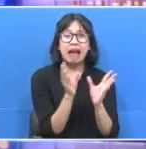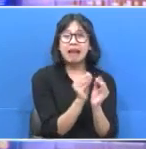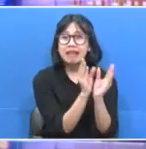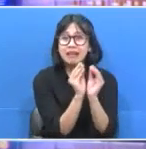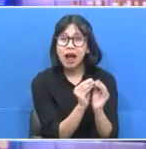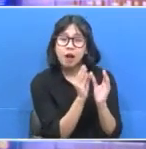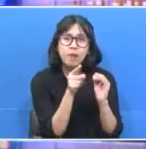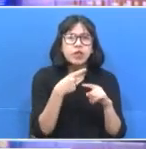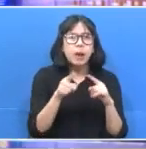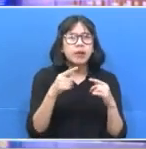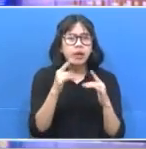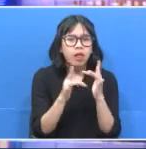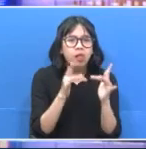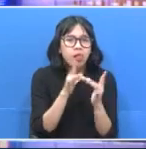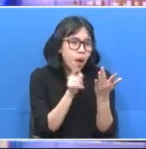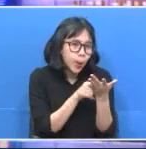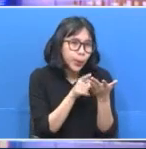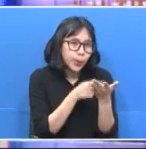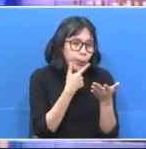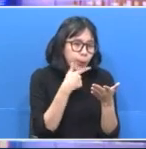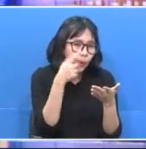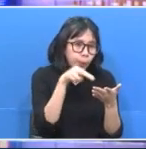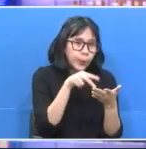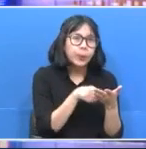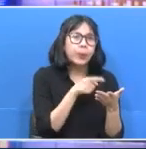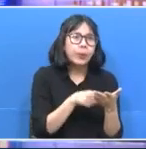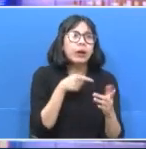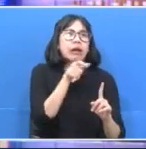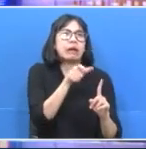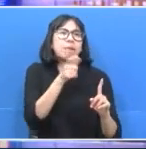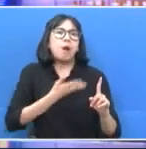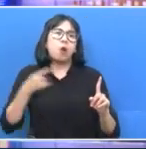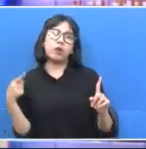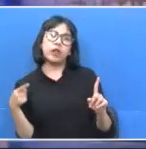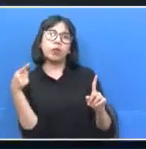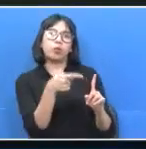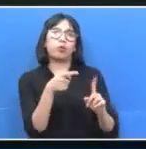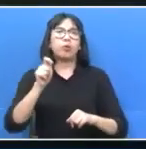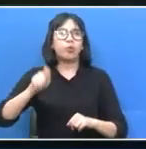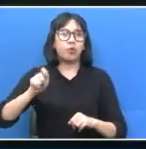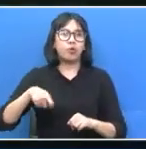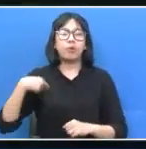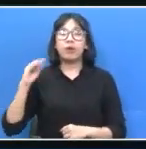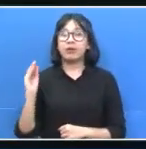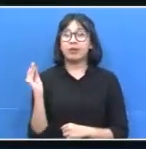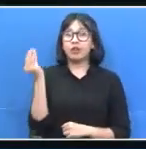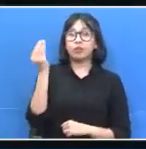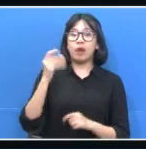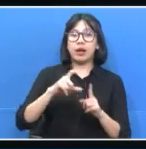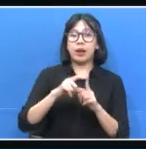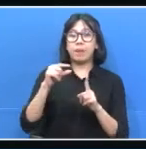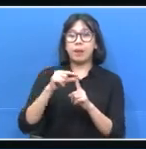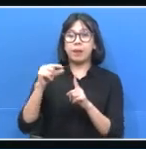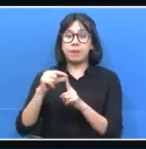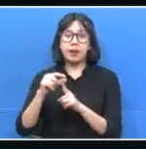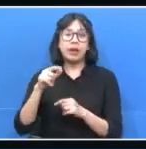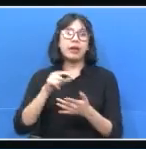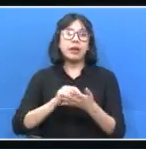klarifikasi dilakukan untuk menentukan rekomendasi sanksi yang akan dijatuhkan Ketua DPP bidang kehormatan PDI Perjuangan